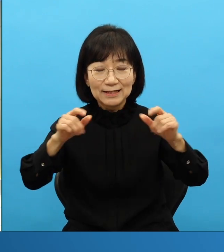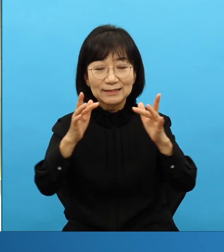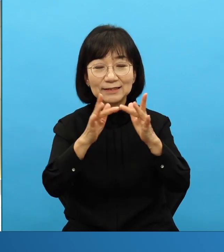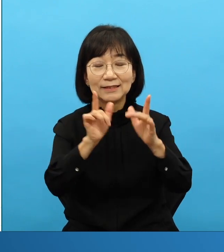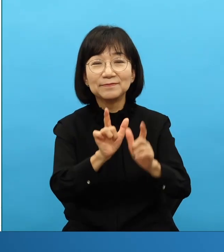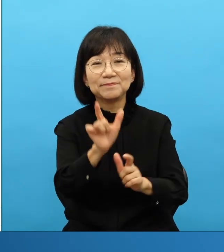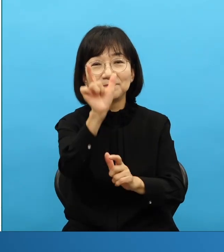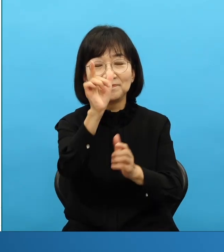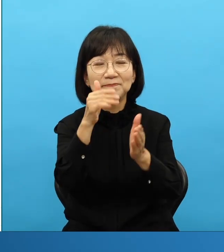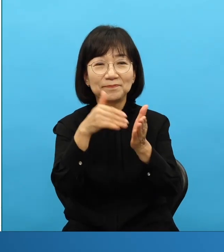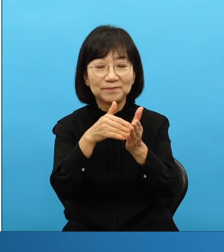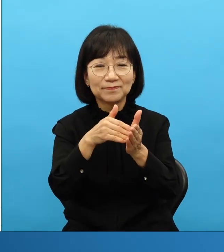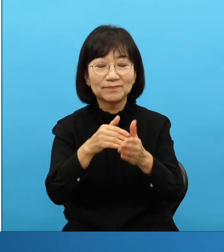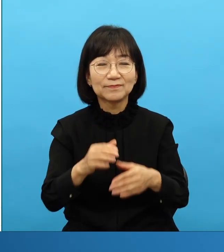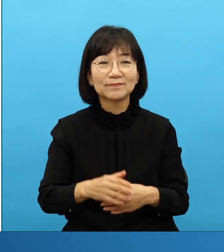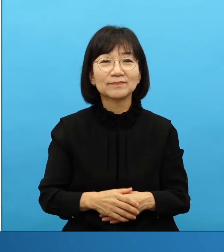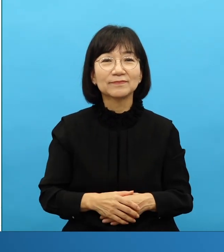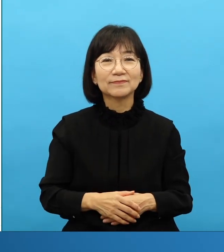게시됐습니다.